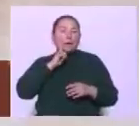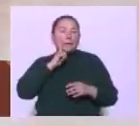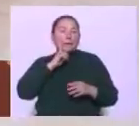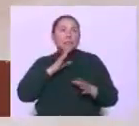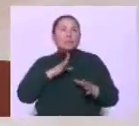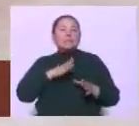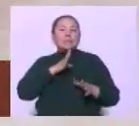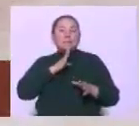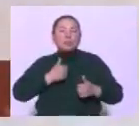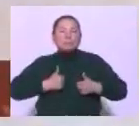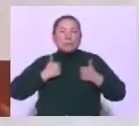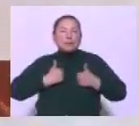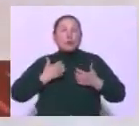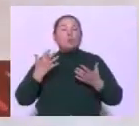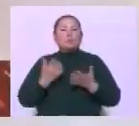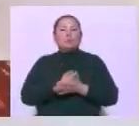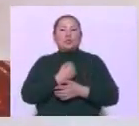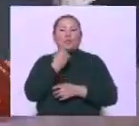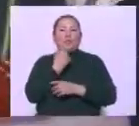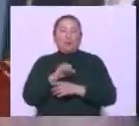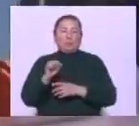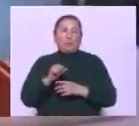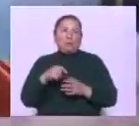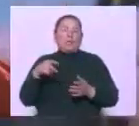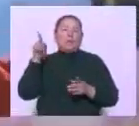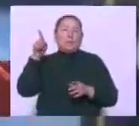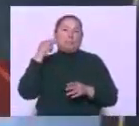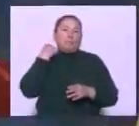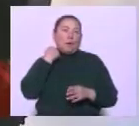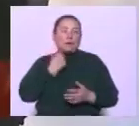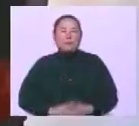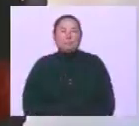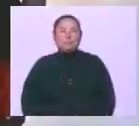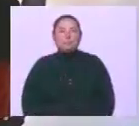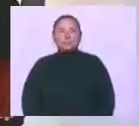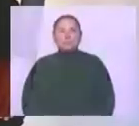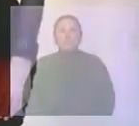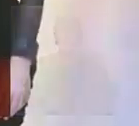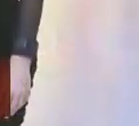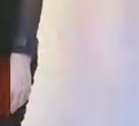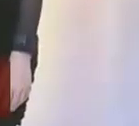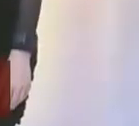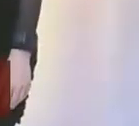танцовщицы приложат все усилия, чтобы успешно выступить и там. Айолым Бейсенова, Надержан Спандияр, Дидар.